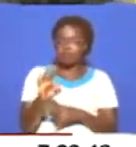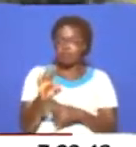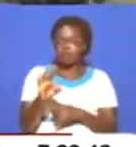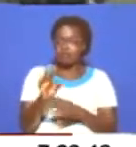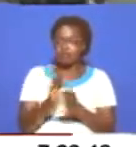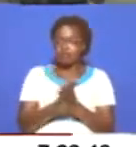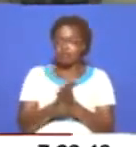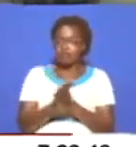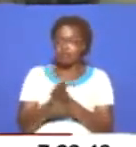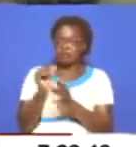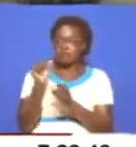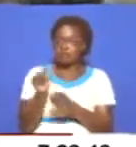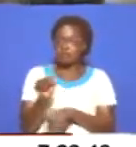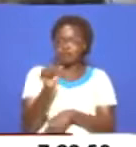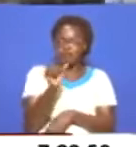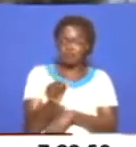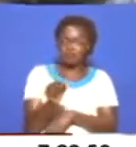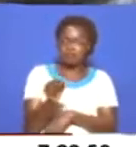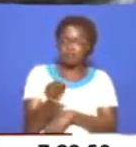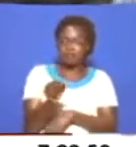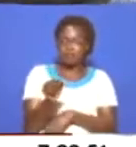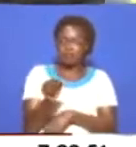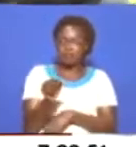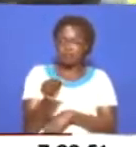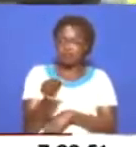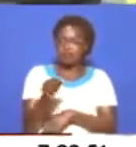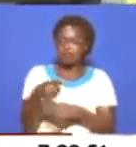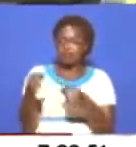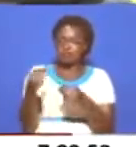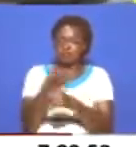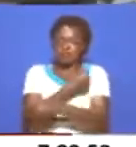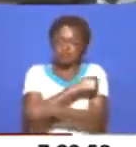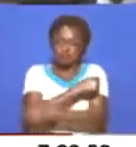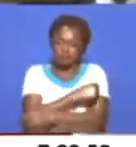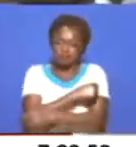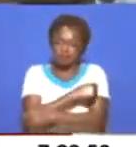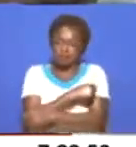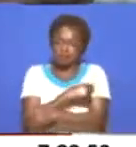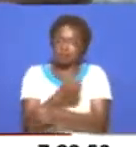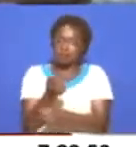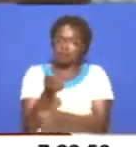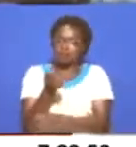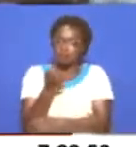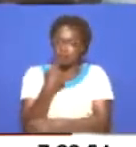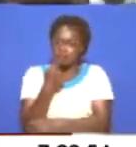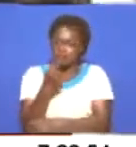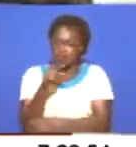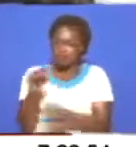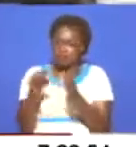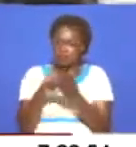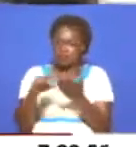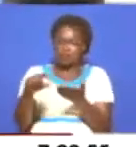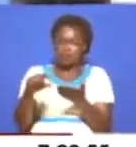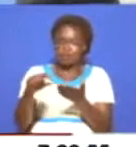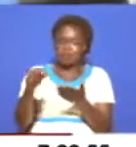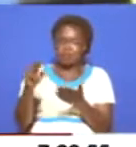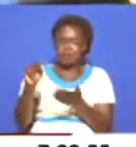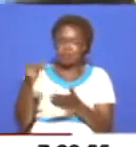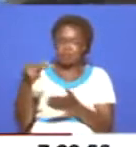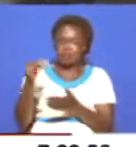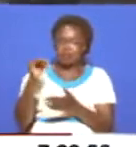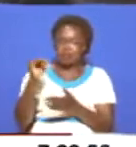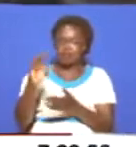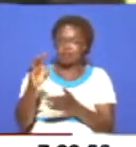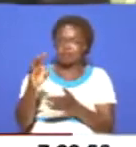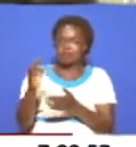kila mtu utaenda hospitalini, utatibiwa, kadi ya NHIF itakusimamia, utaenda nyumbani